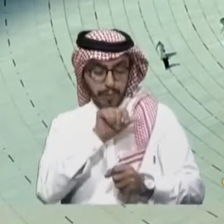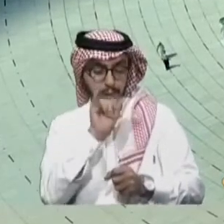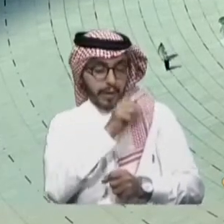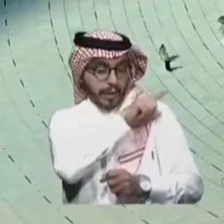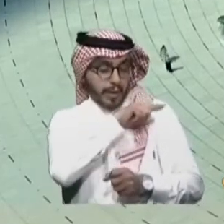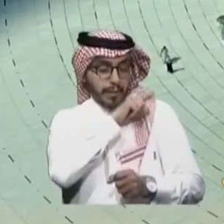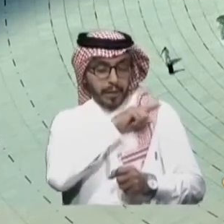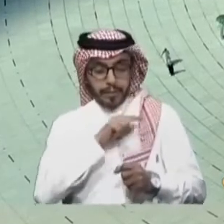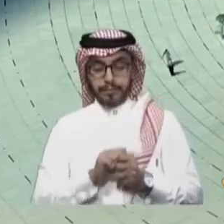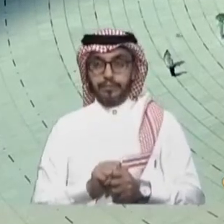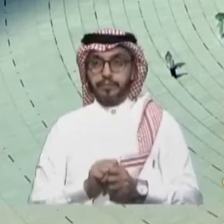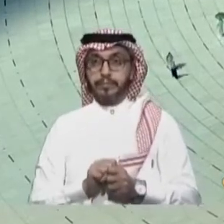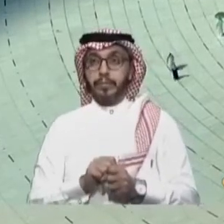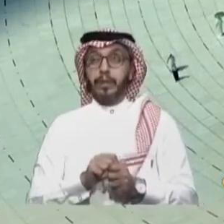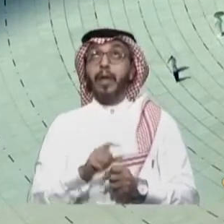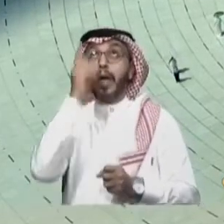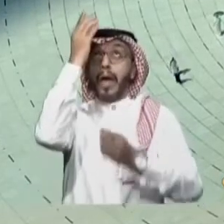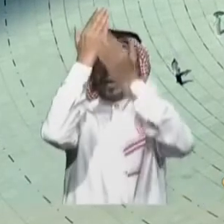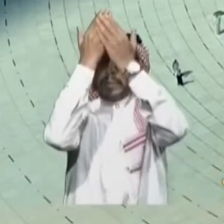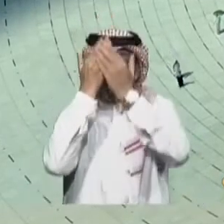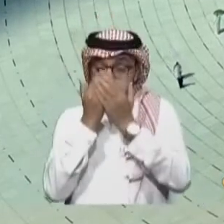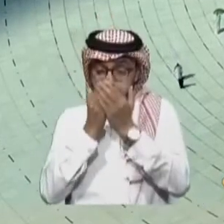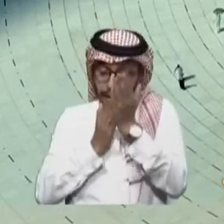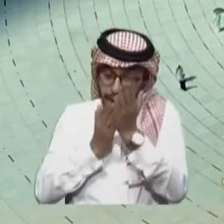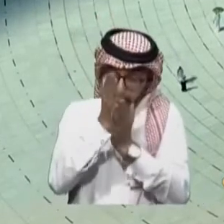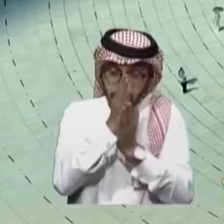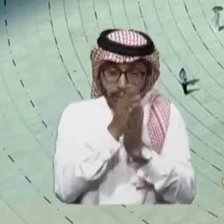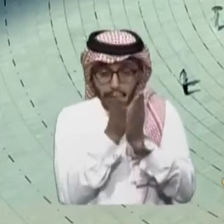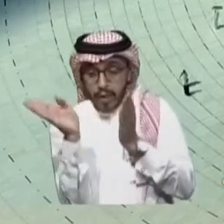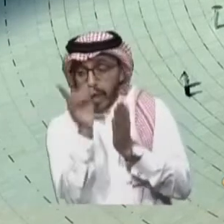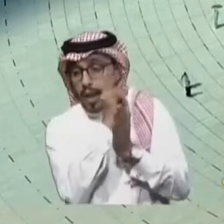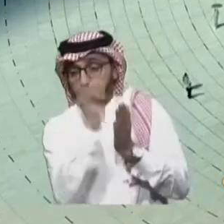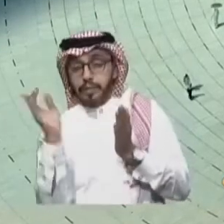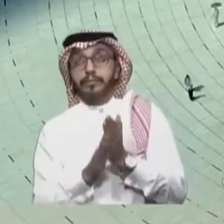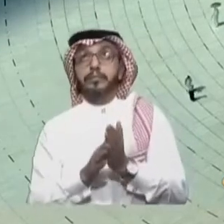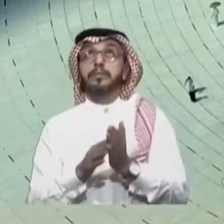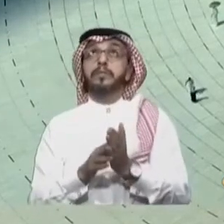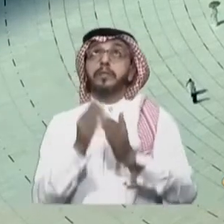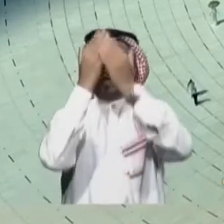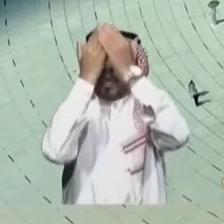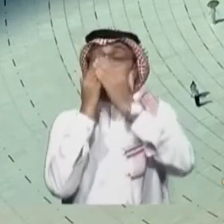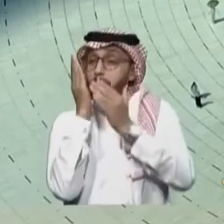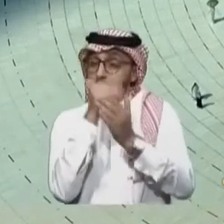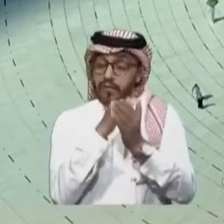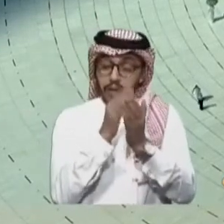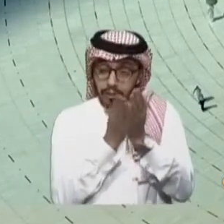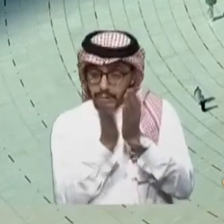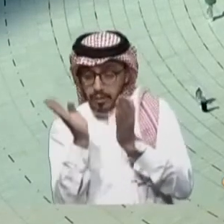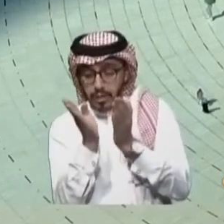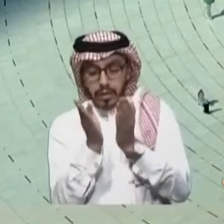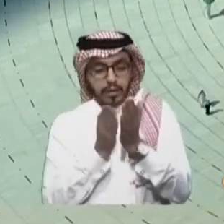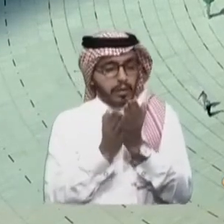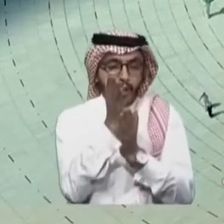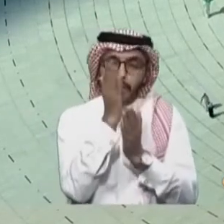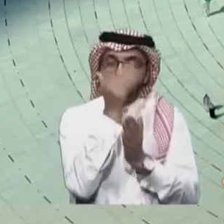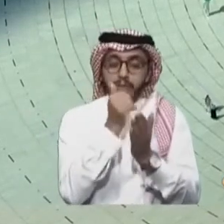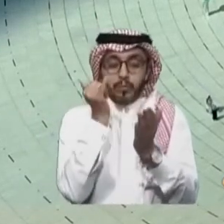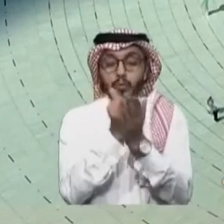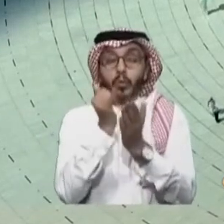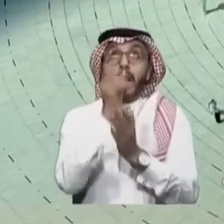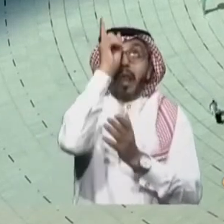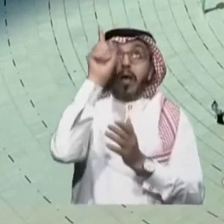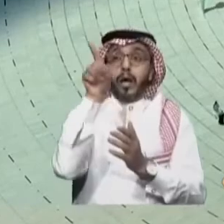سيئات أعمالنا، من يهده الله فلا مضل له، ومن يضلل فلا هادي له، وأشهد أن